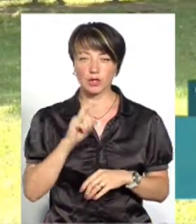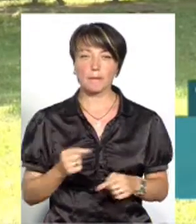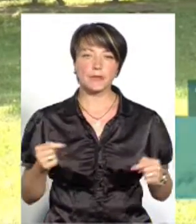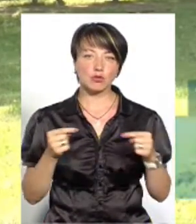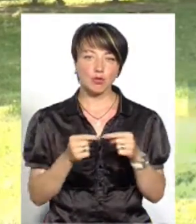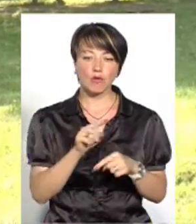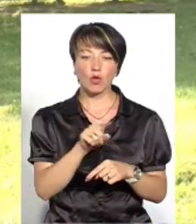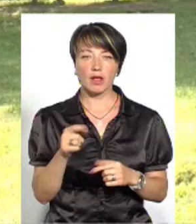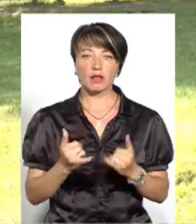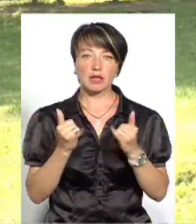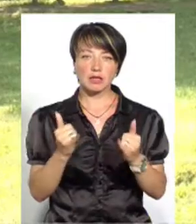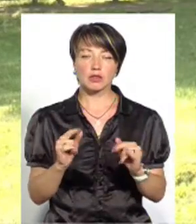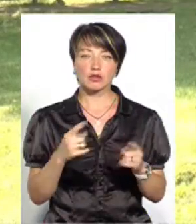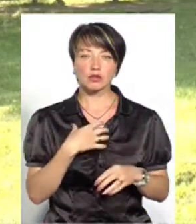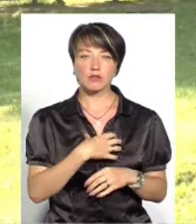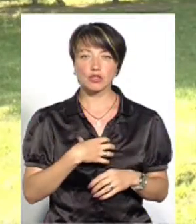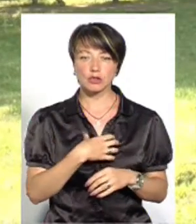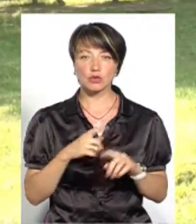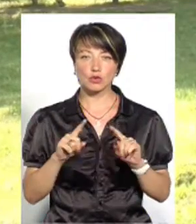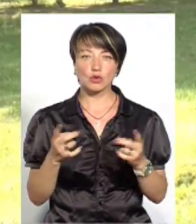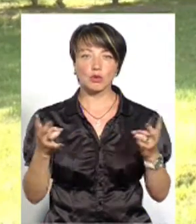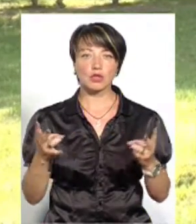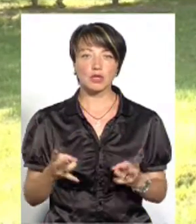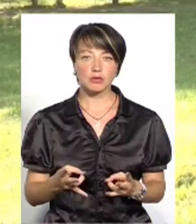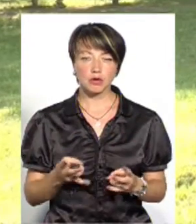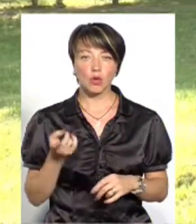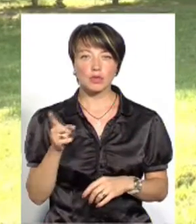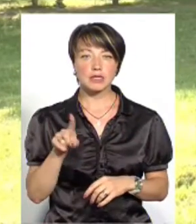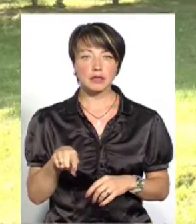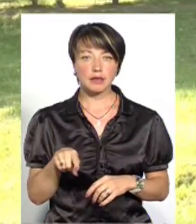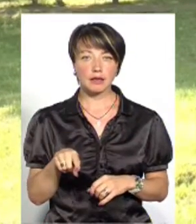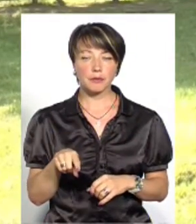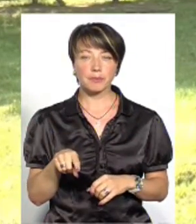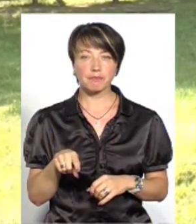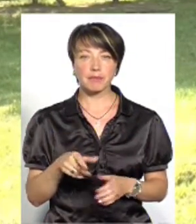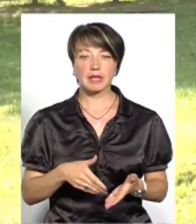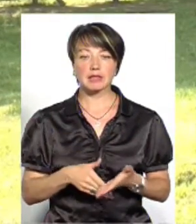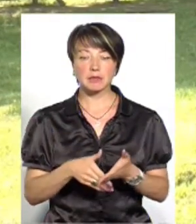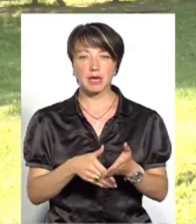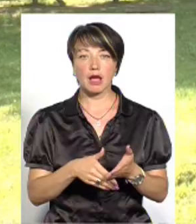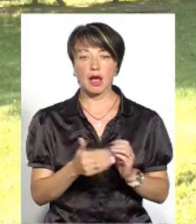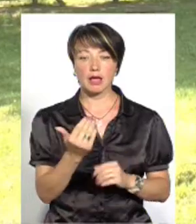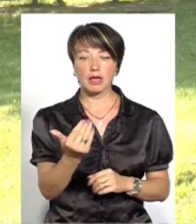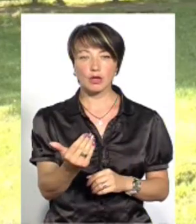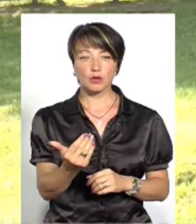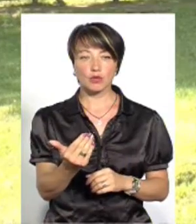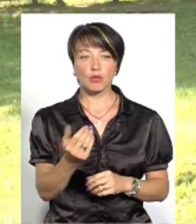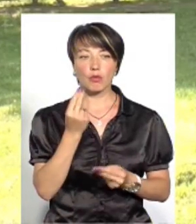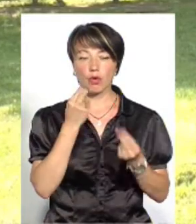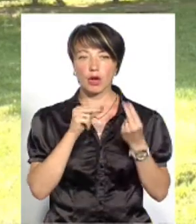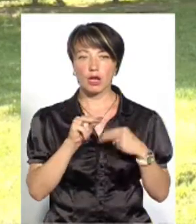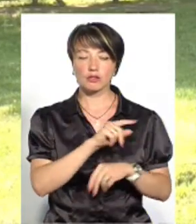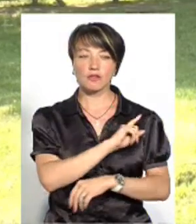Безумовно, вона для них є дуже важливою, дуже потрібною, оскільки сприяє їхньому покращенню